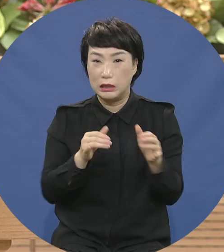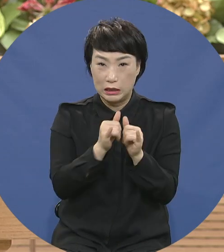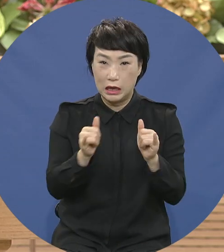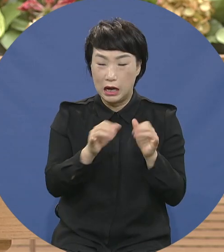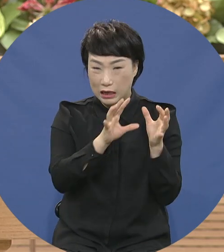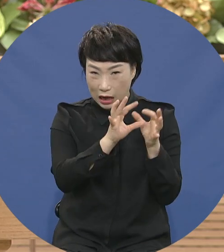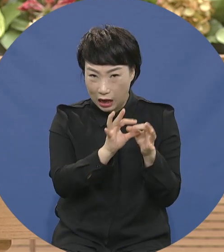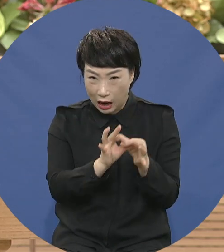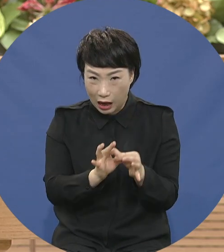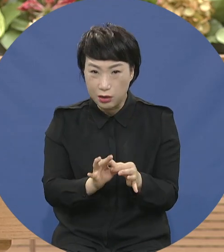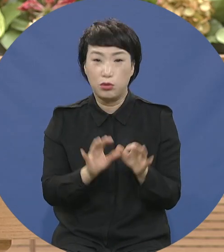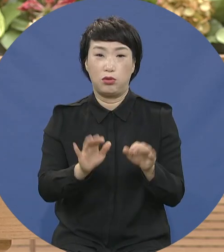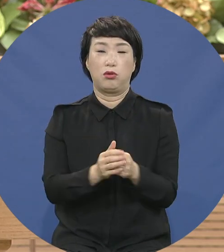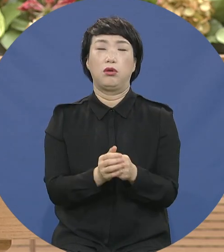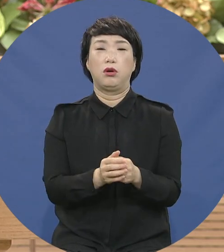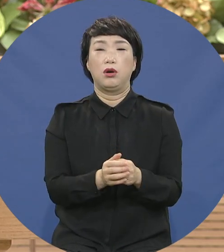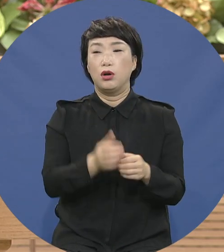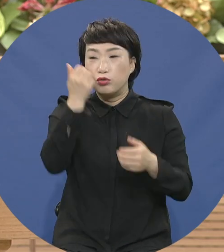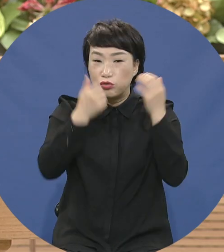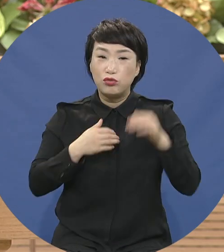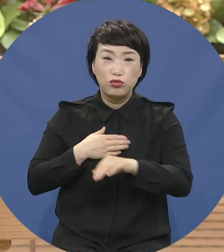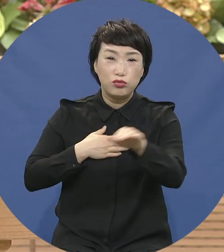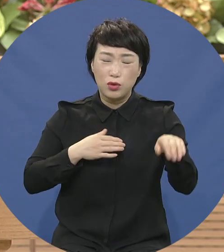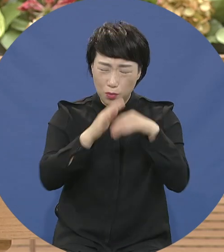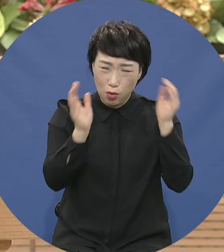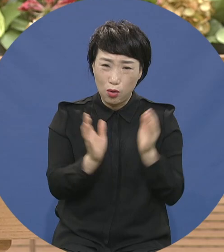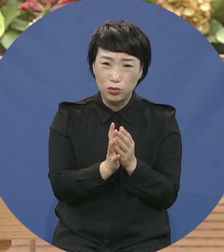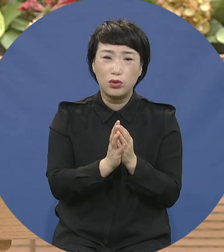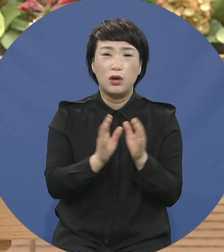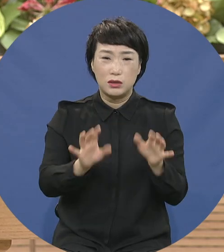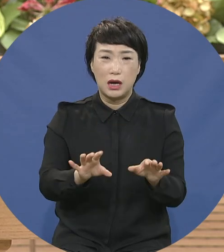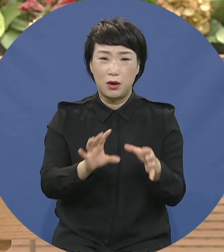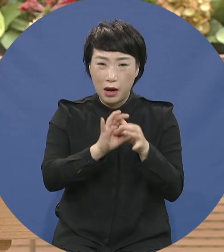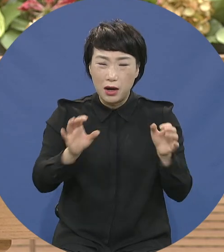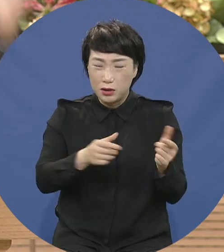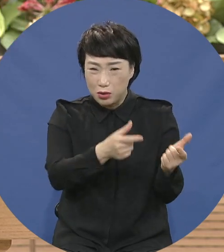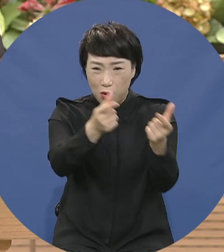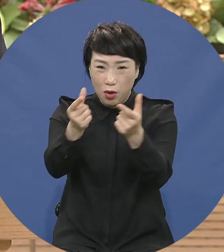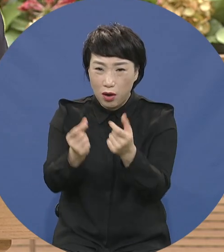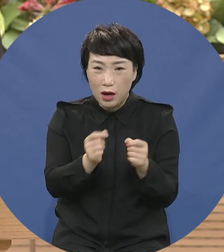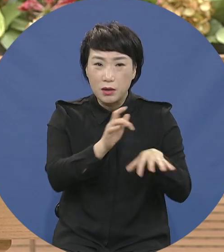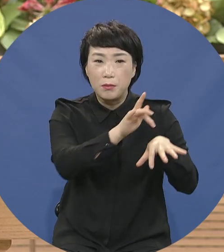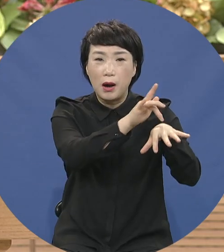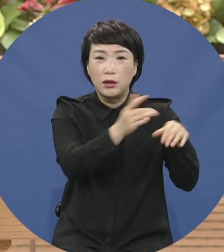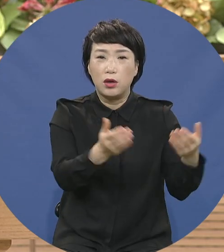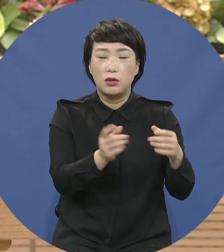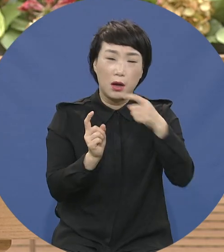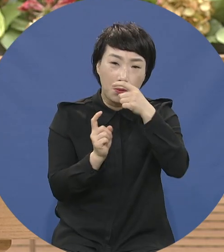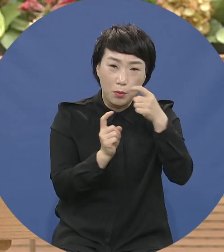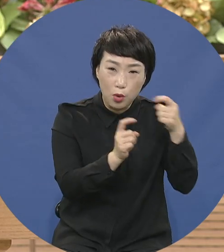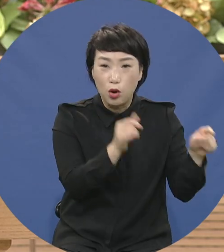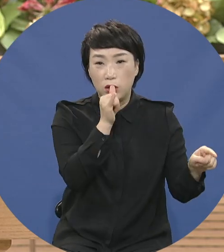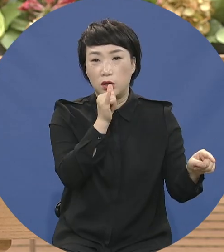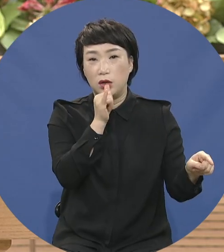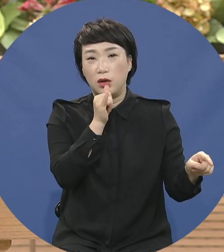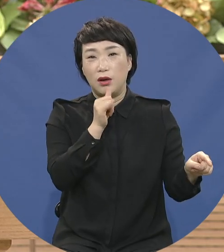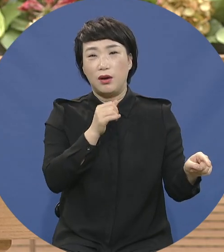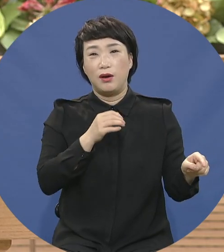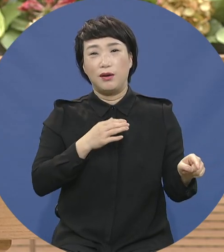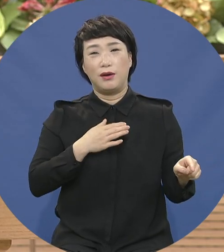인간에게 쉼없이 어느 누구를 막론하고 똑같이 미혹하고